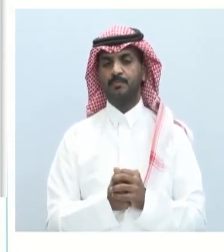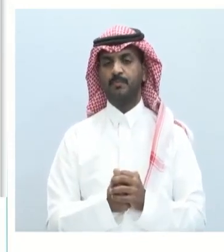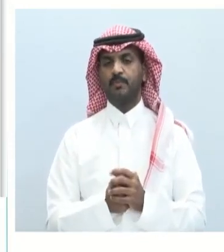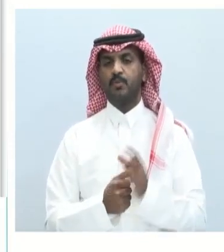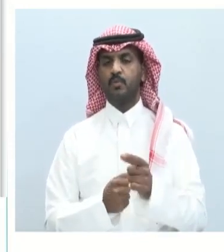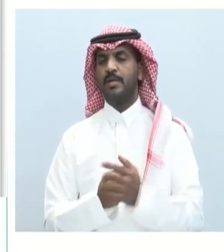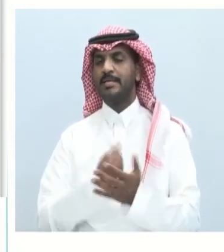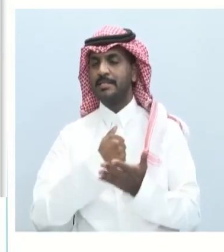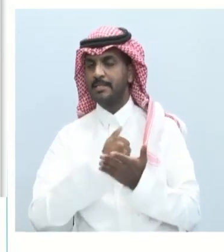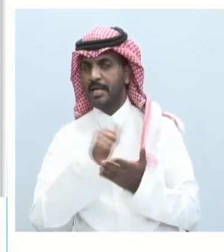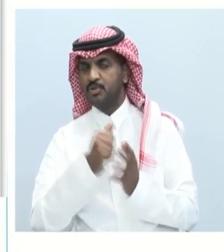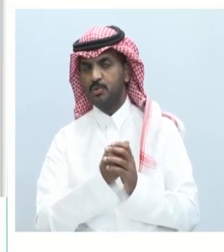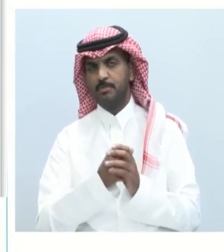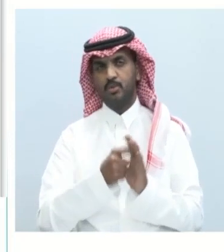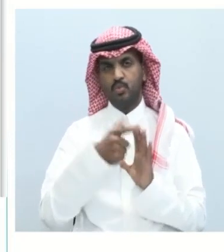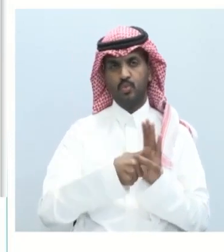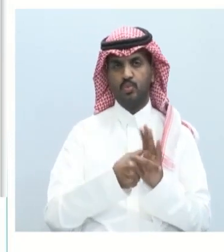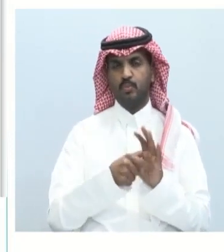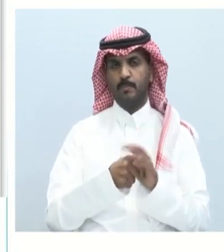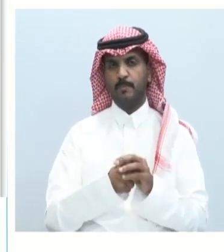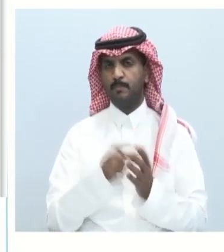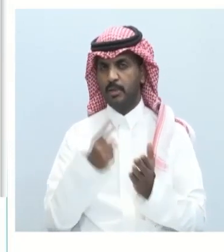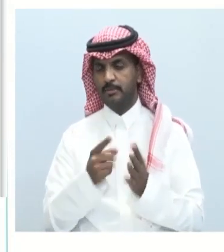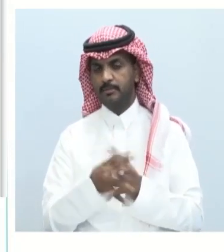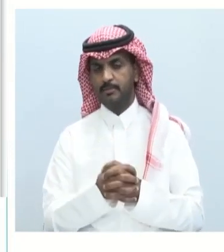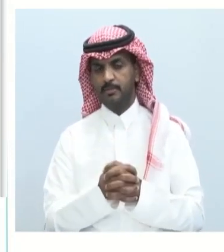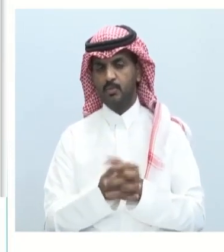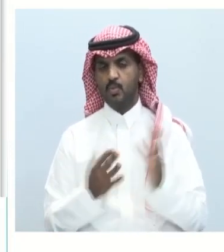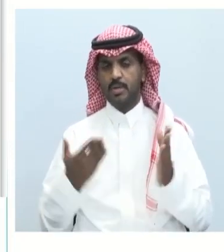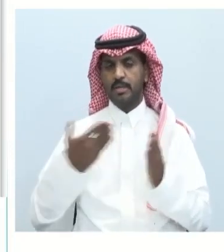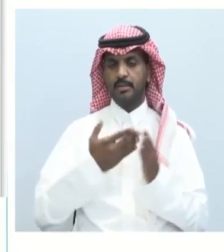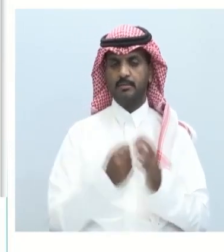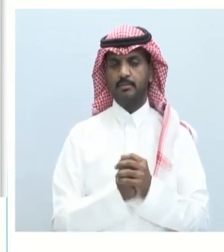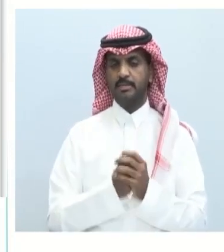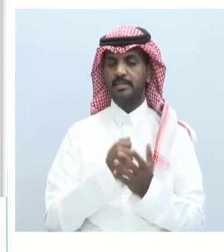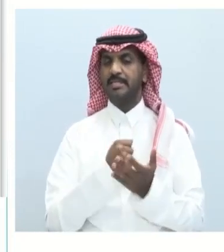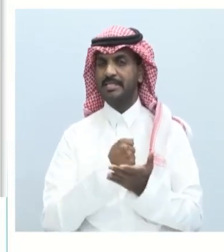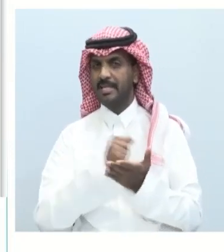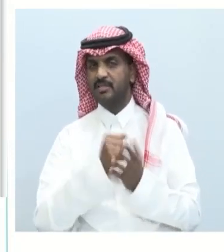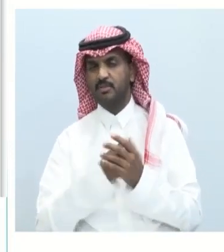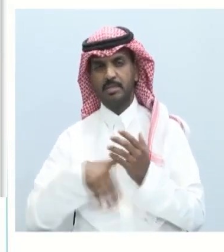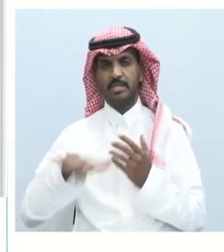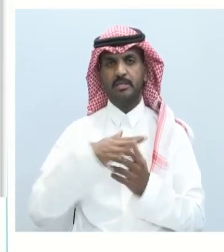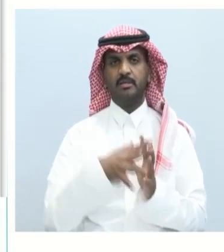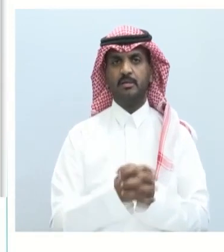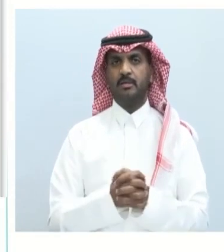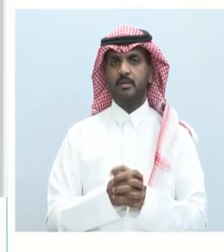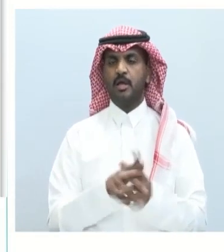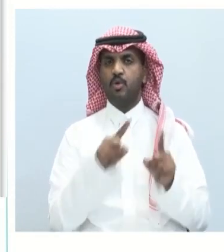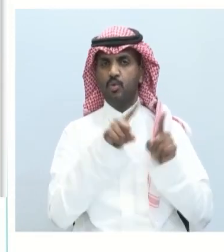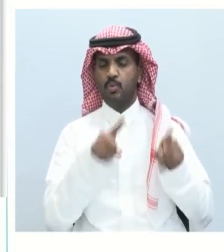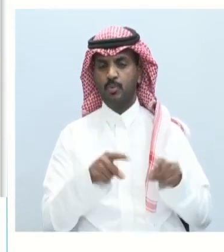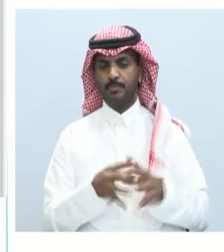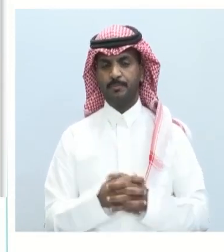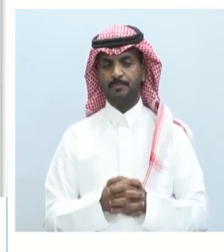نقوم بازاله جميع الحقول ازاله الحقل المحدد واخيرا هنا ازاله جميع الحقول من النموذج